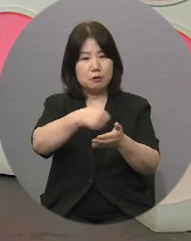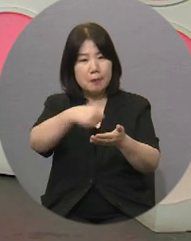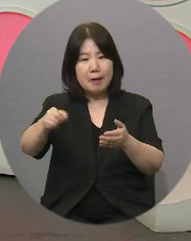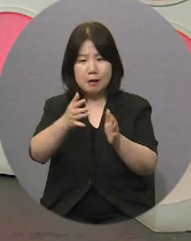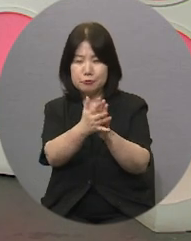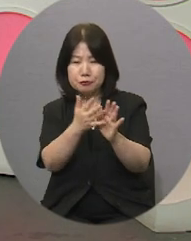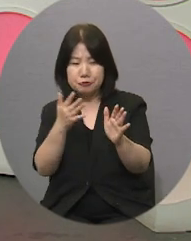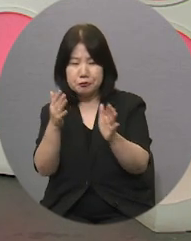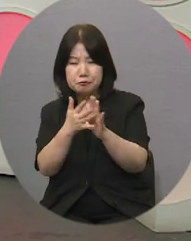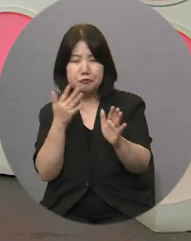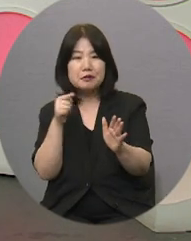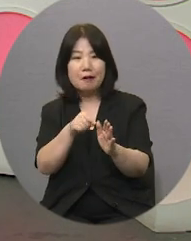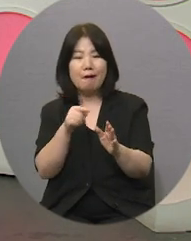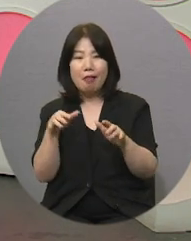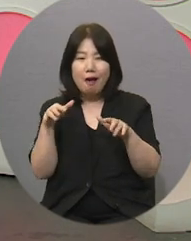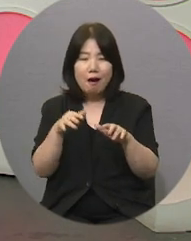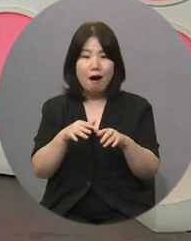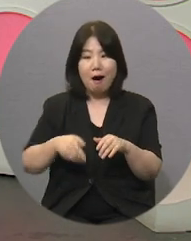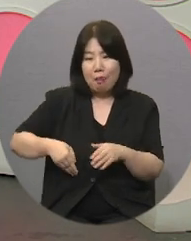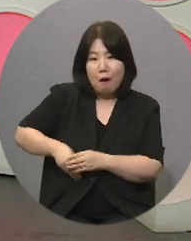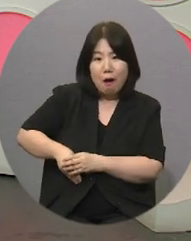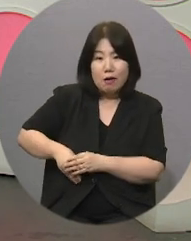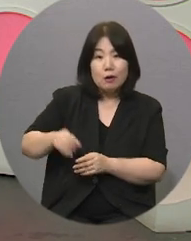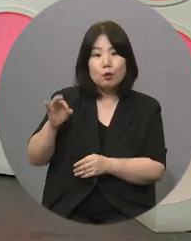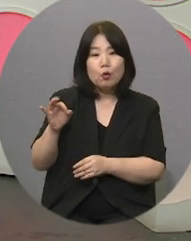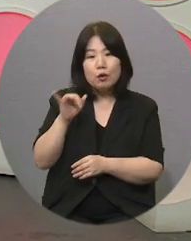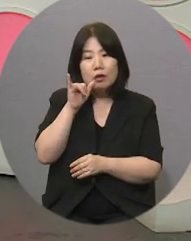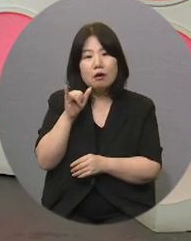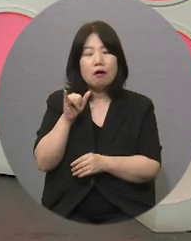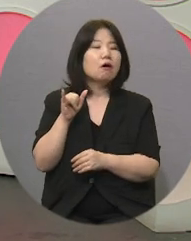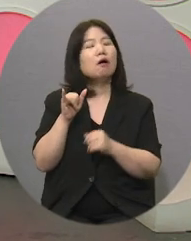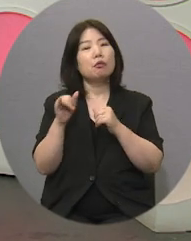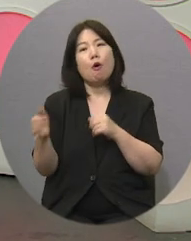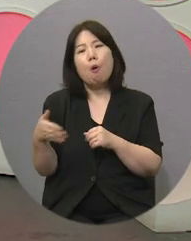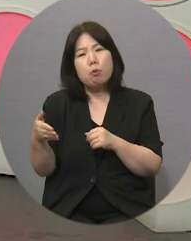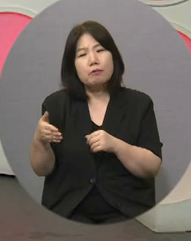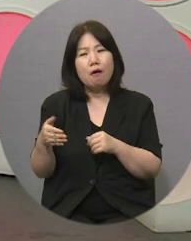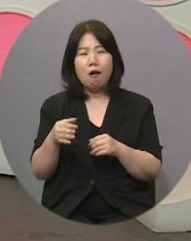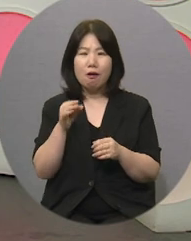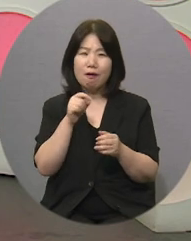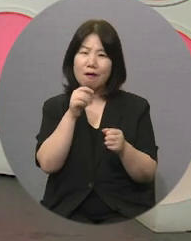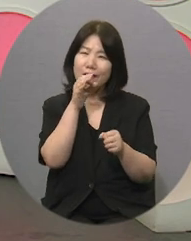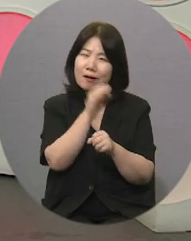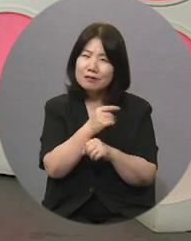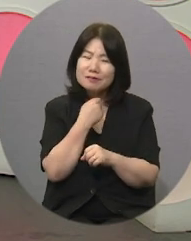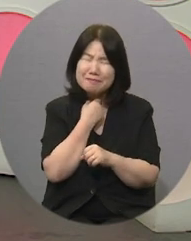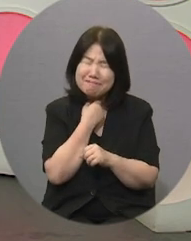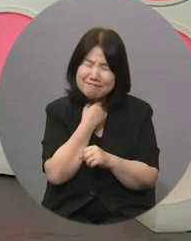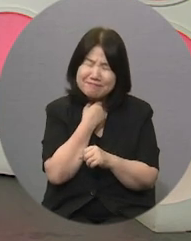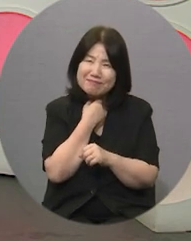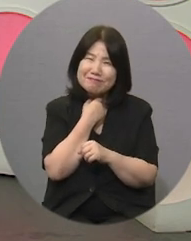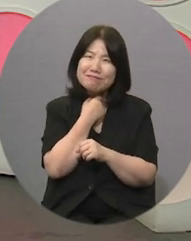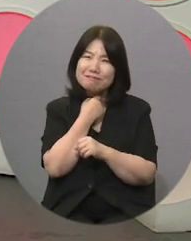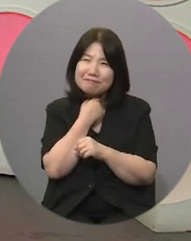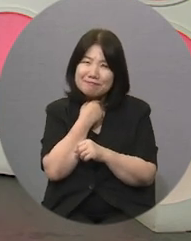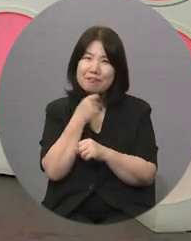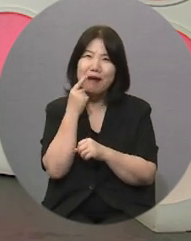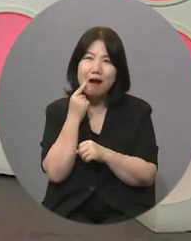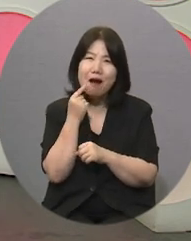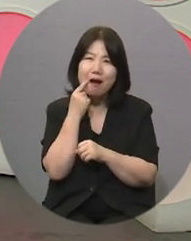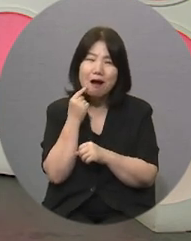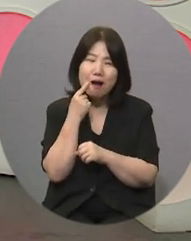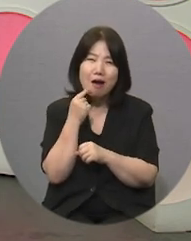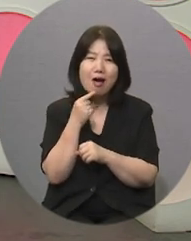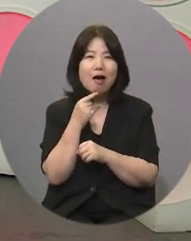쭉 서가지고 팔잖아요. 그럼 주머니 돈이 있으면 사 먹을 건데. 그래 맞아. 없으면 진짜 아 먹고 싶다 먹고 싶다 이러면서 그냥 쳐다만